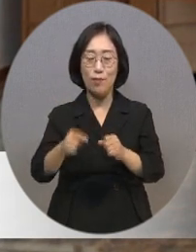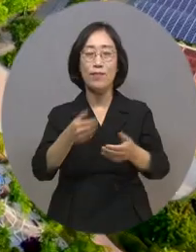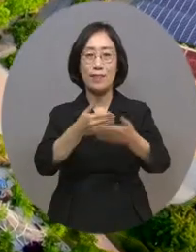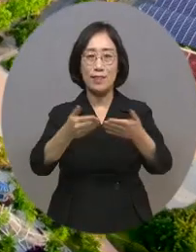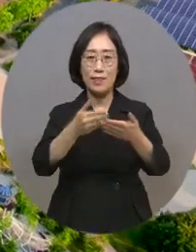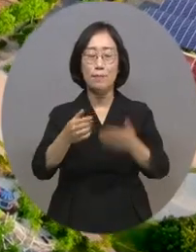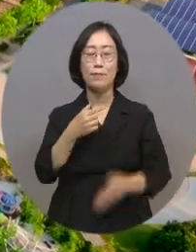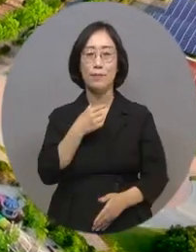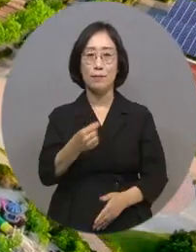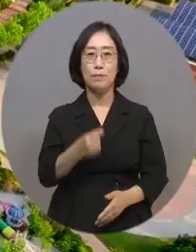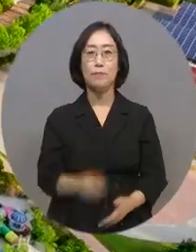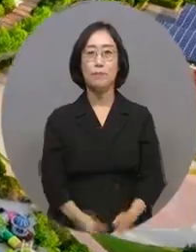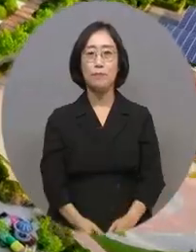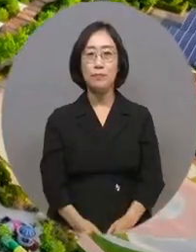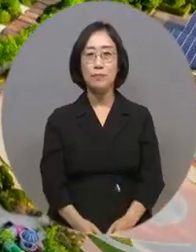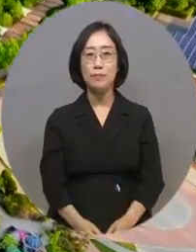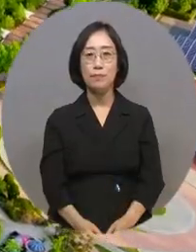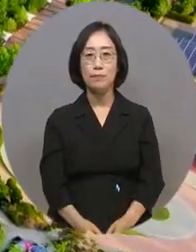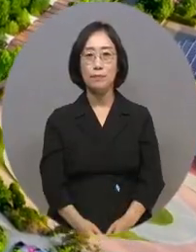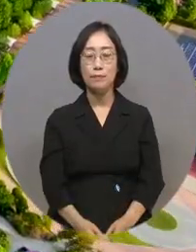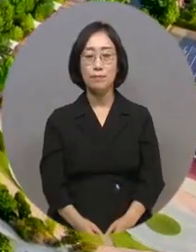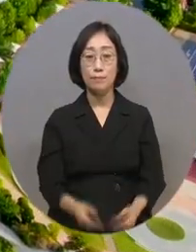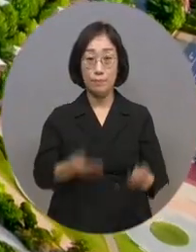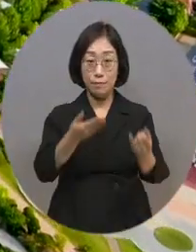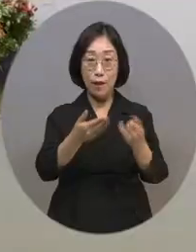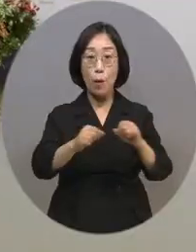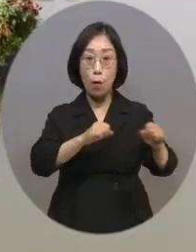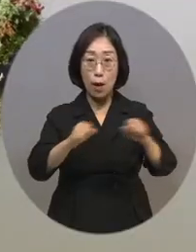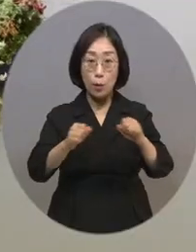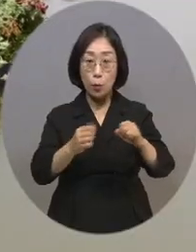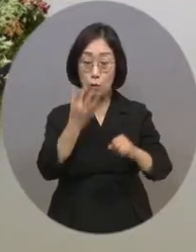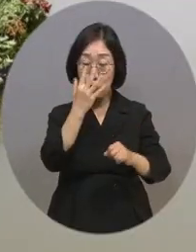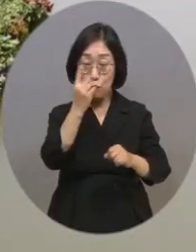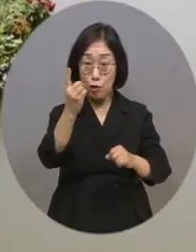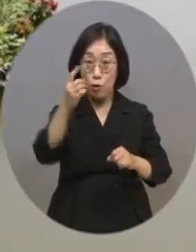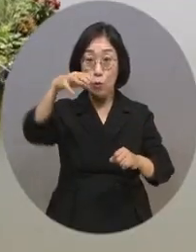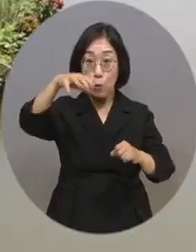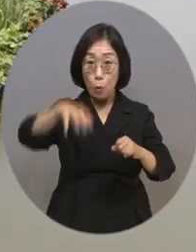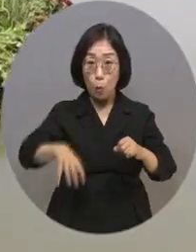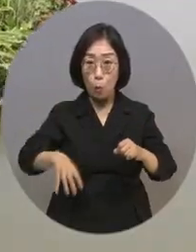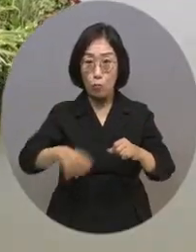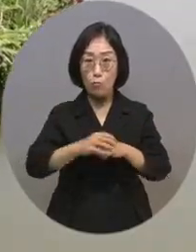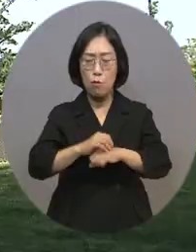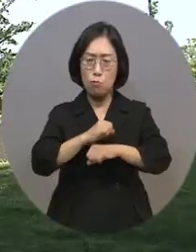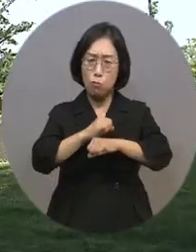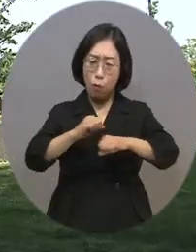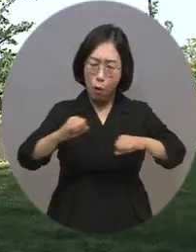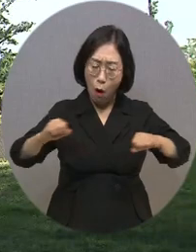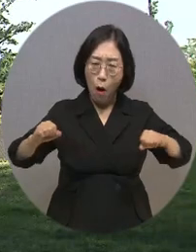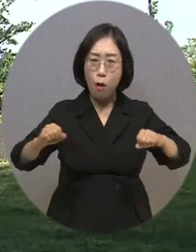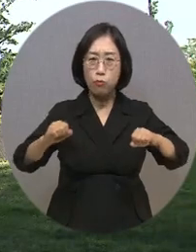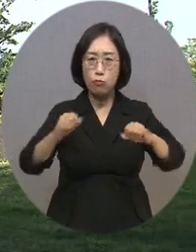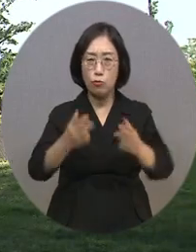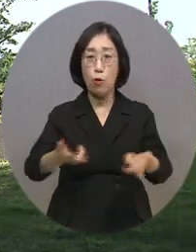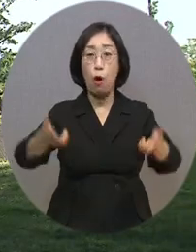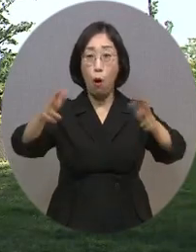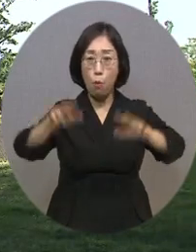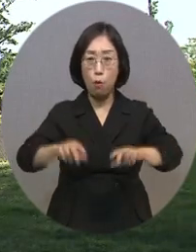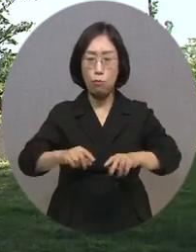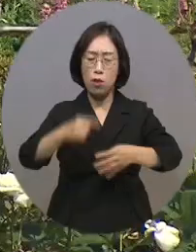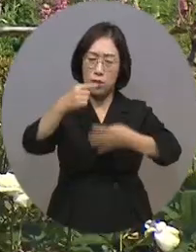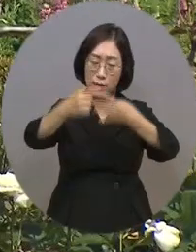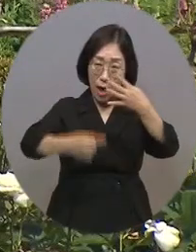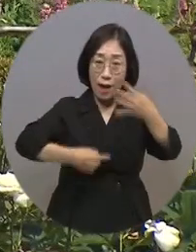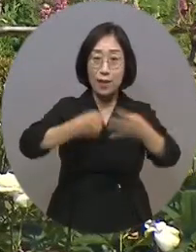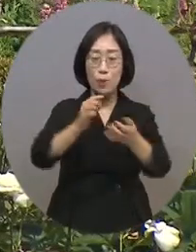싶습니다. 작가가 활동하는 순천은 대한민국 최대 습지와 1년 12달 꽃으로